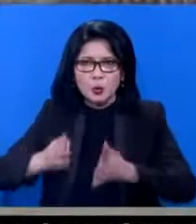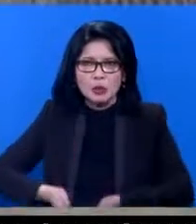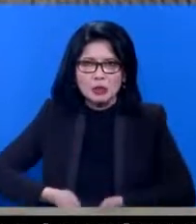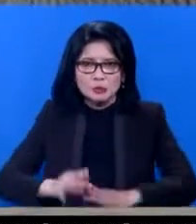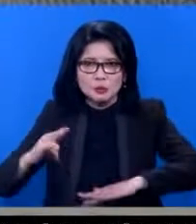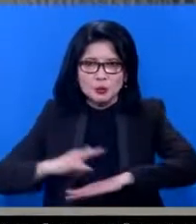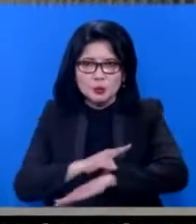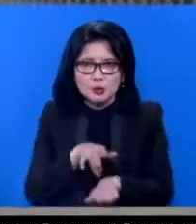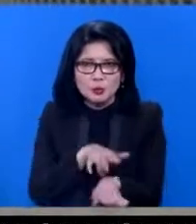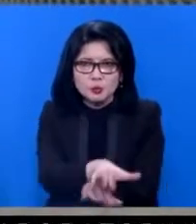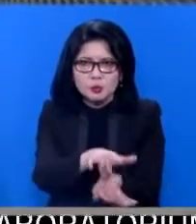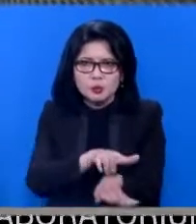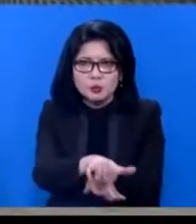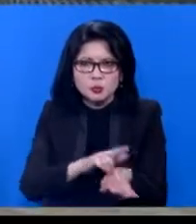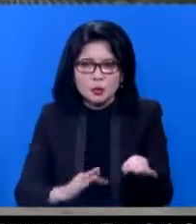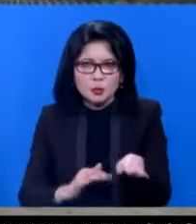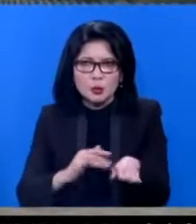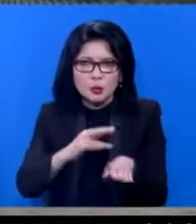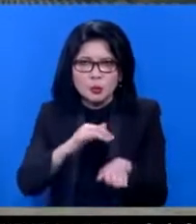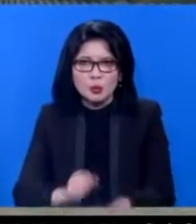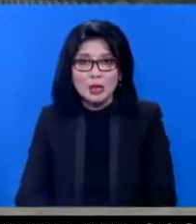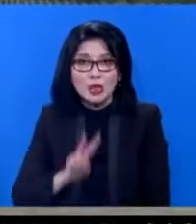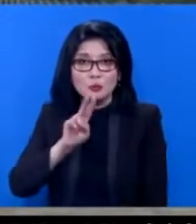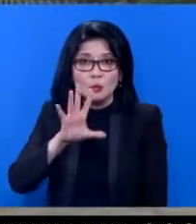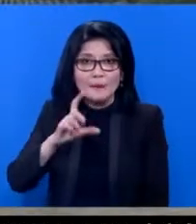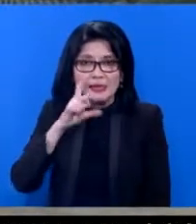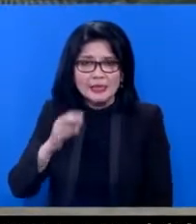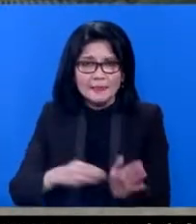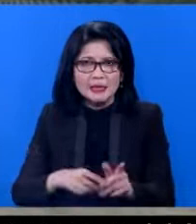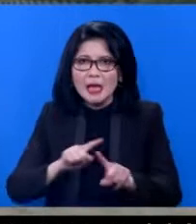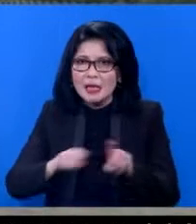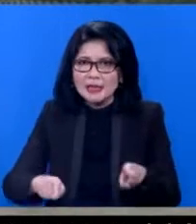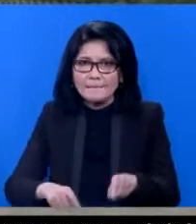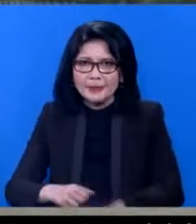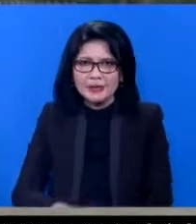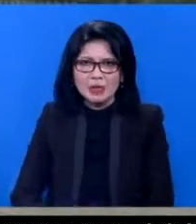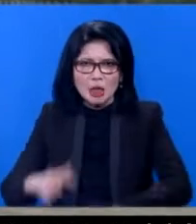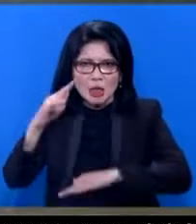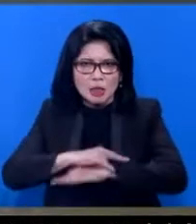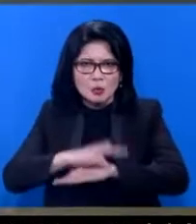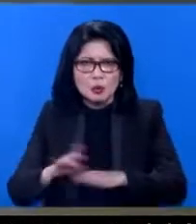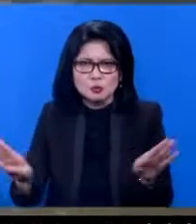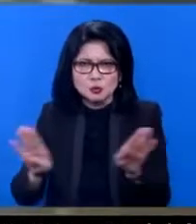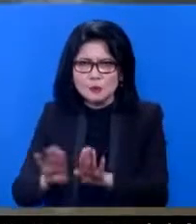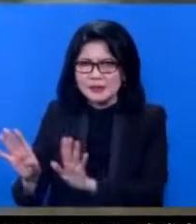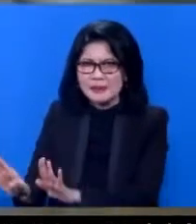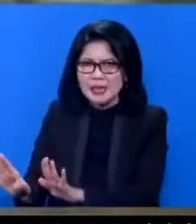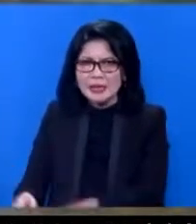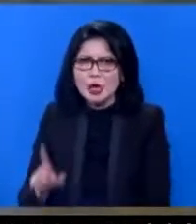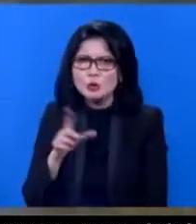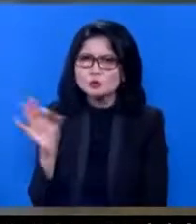Bandara Internasional Ahmad Yani Semarang. Meski hanya setinggi 25 cm, pengelola bandara memilih menutup sementara untuk proses